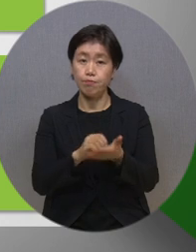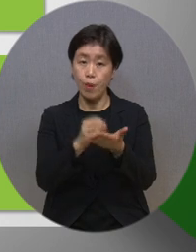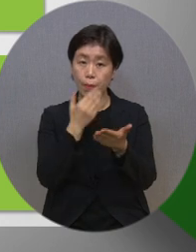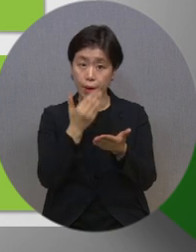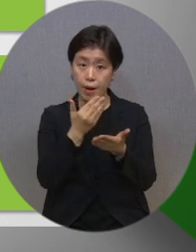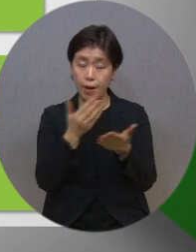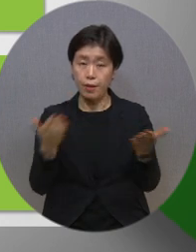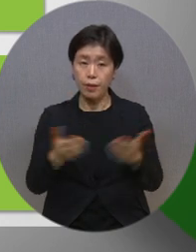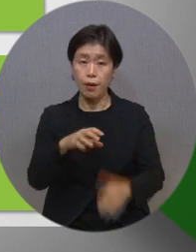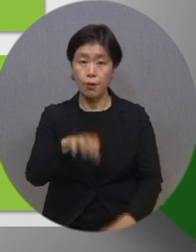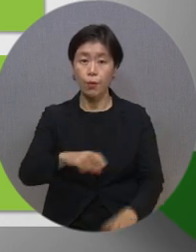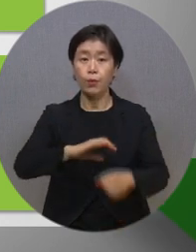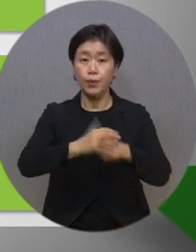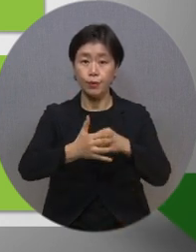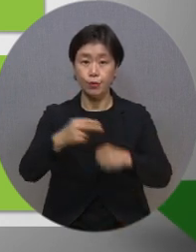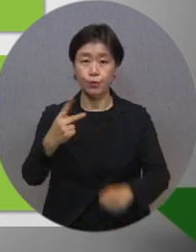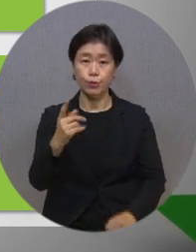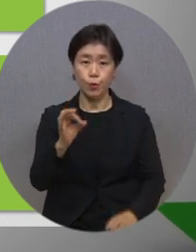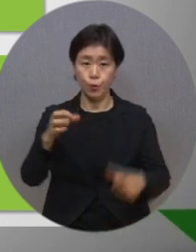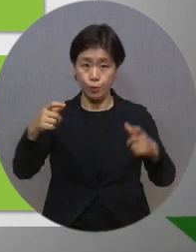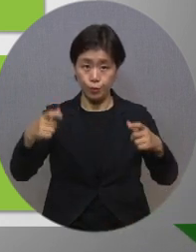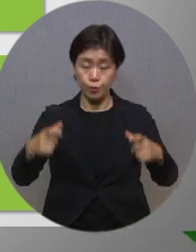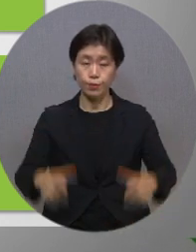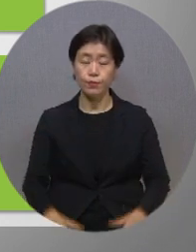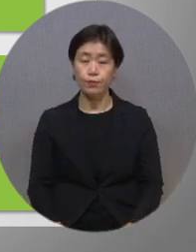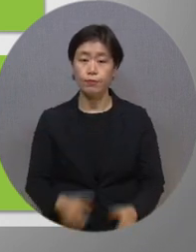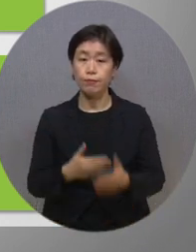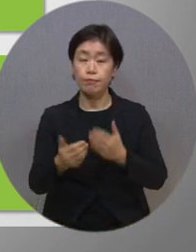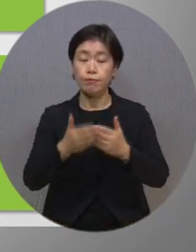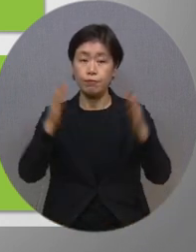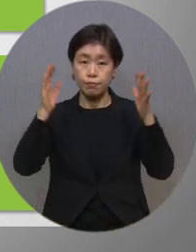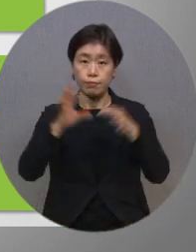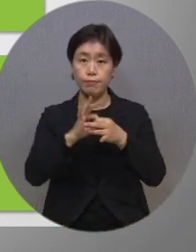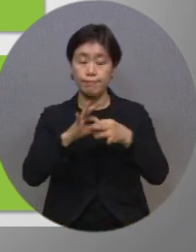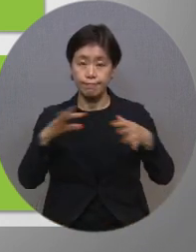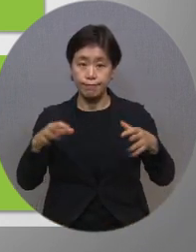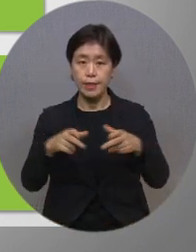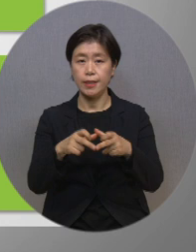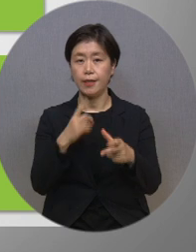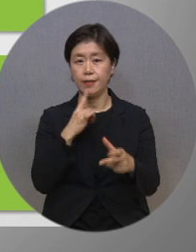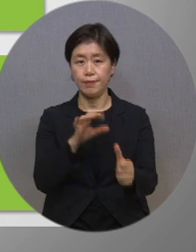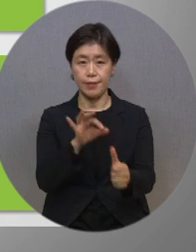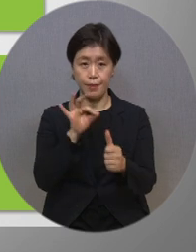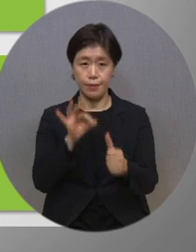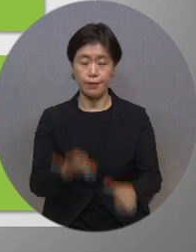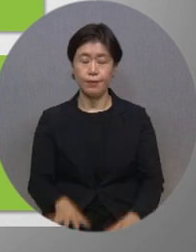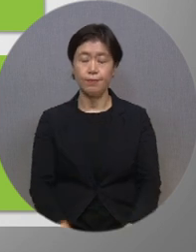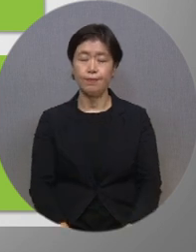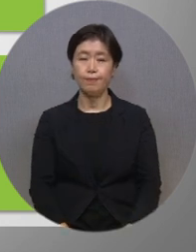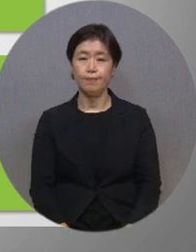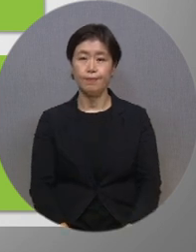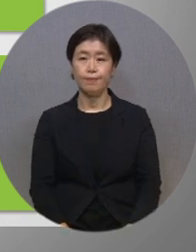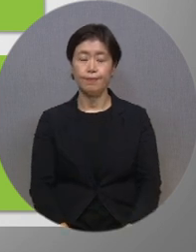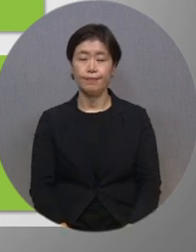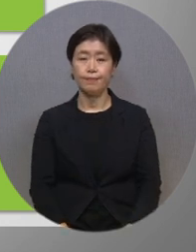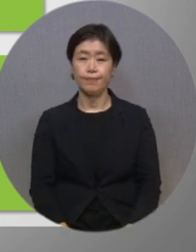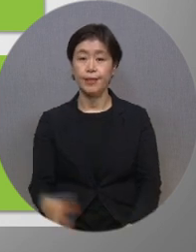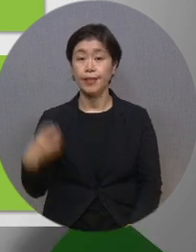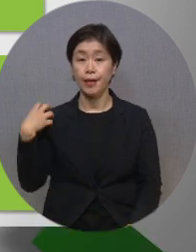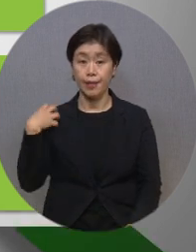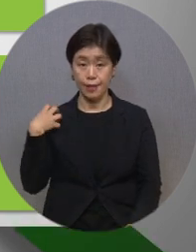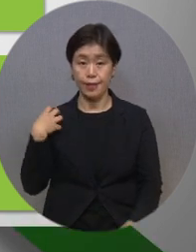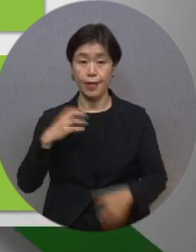근무지는 대구시 동구입니다. 경력과 학력은 무관하며 장애인만 채용합니다.